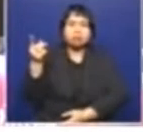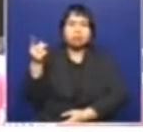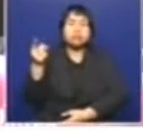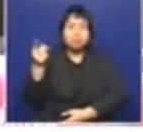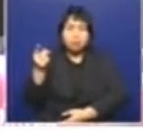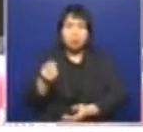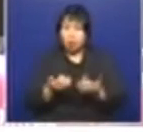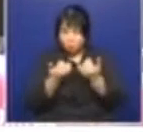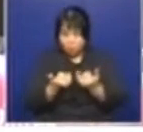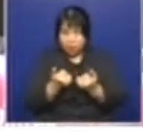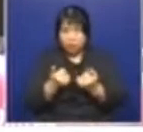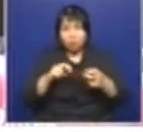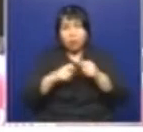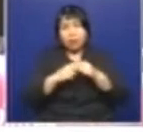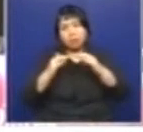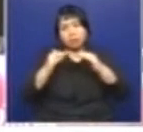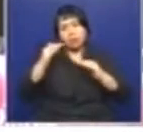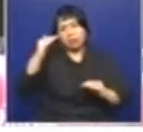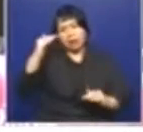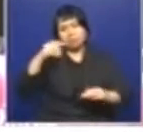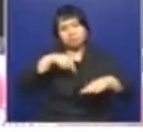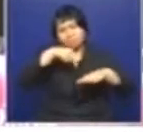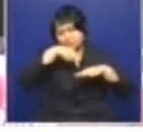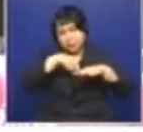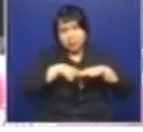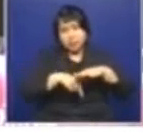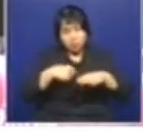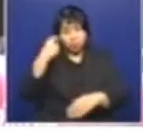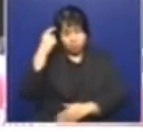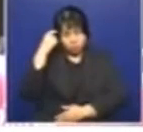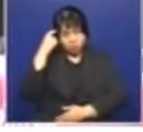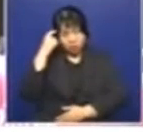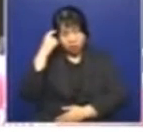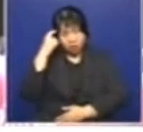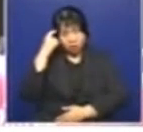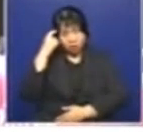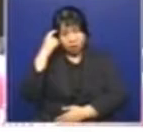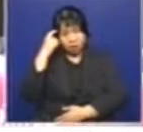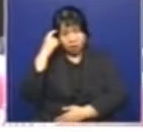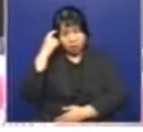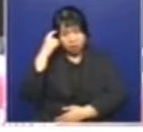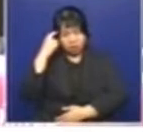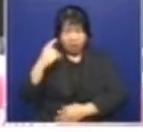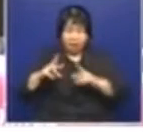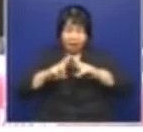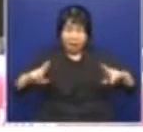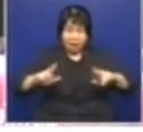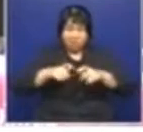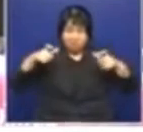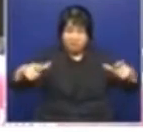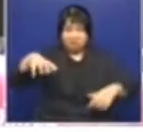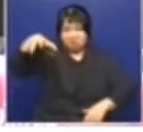นี้ความเหลื่อมล้ำนี่มันลงไปลึกท่านรู้ไหมว่าห้างใหญ่อะ